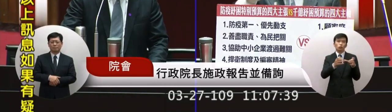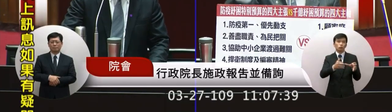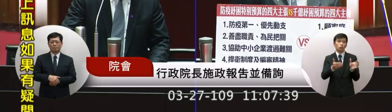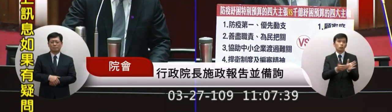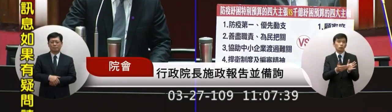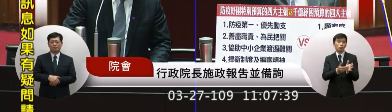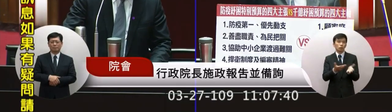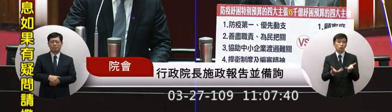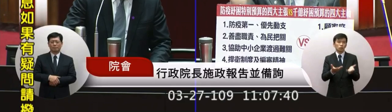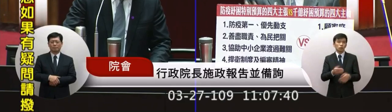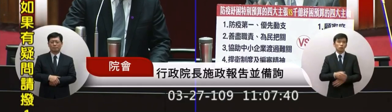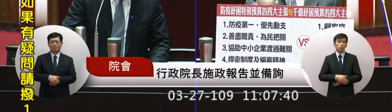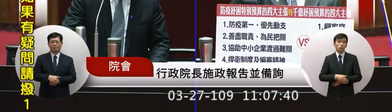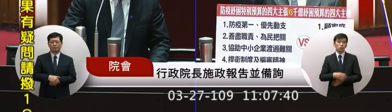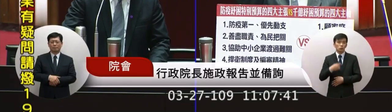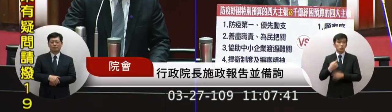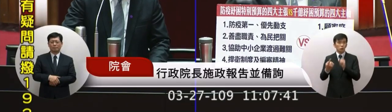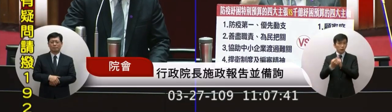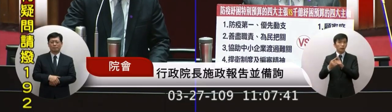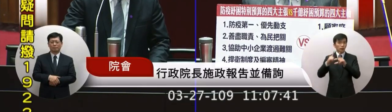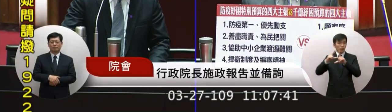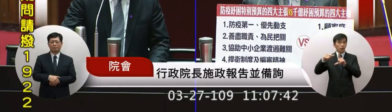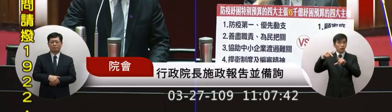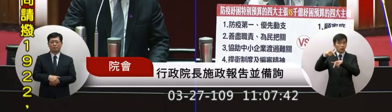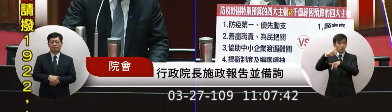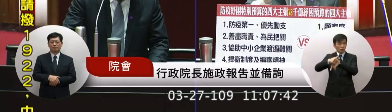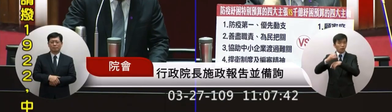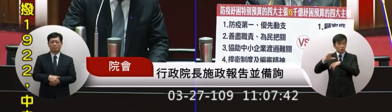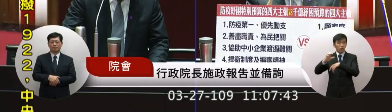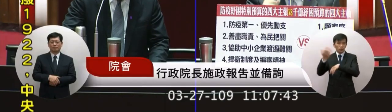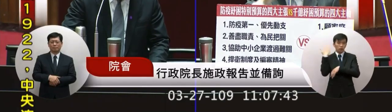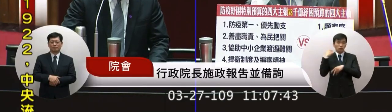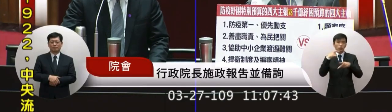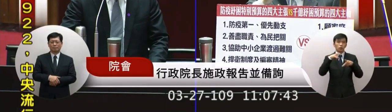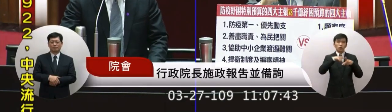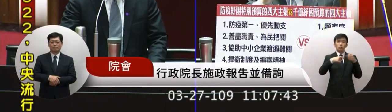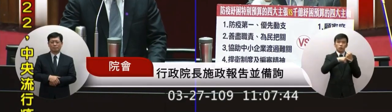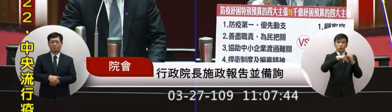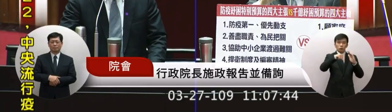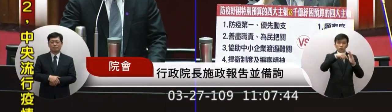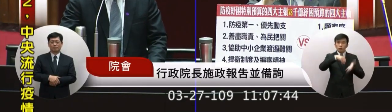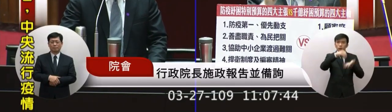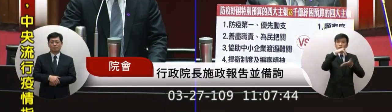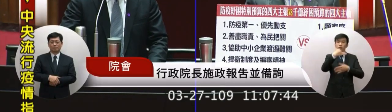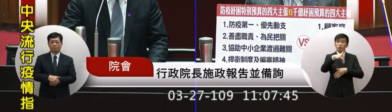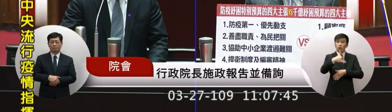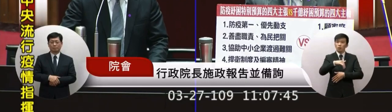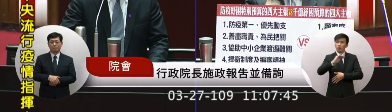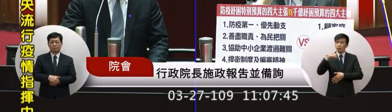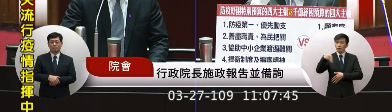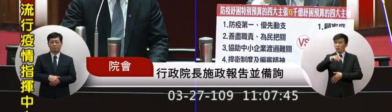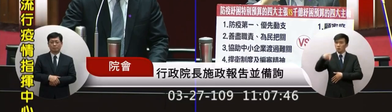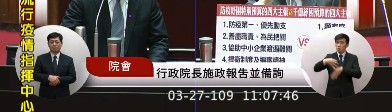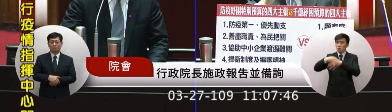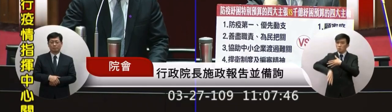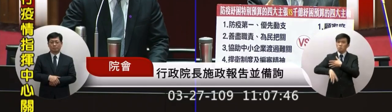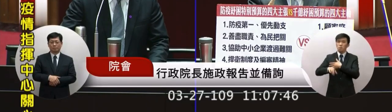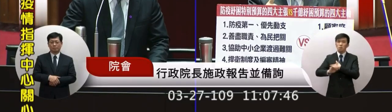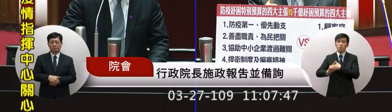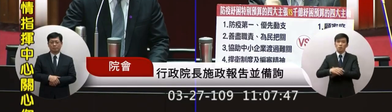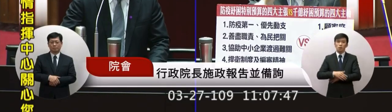其实我对于整个大南方说，当然你还没有把条例提出来，但是我现在要讲，嘉义县上上欠的，是